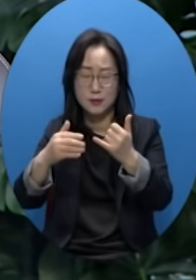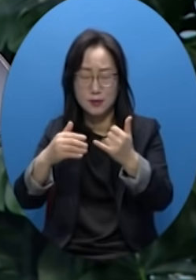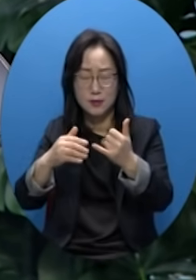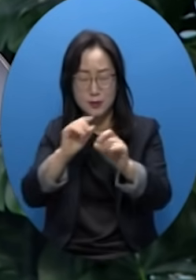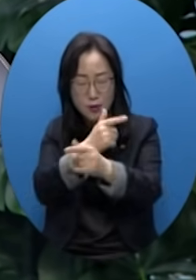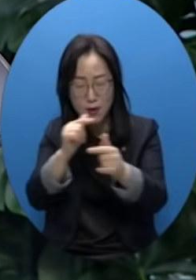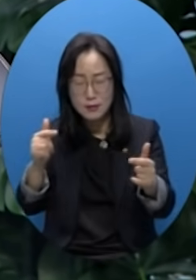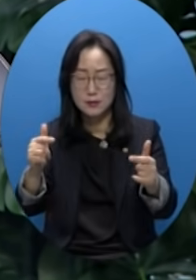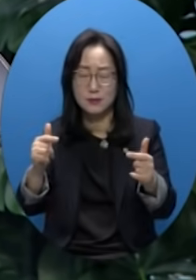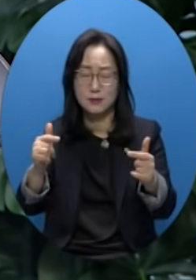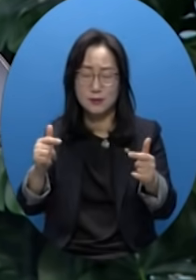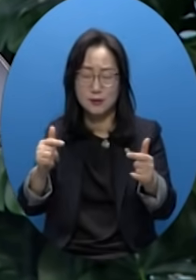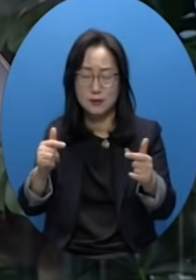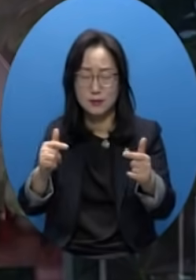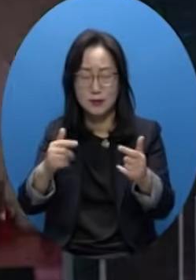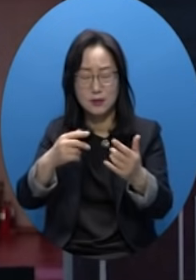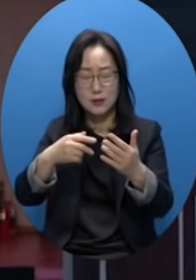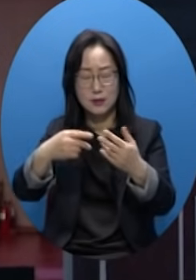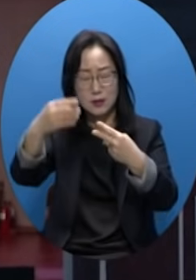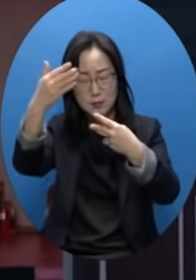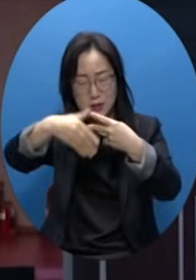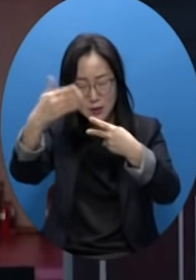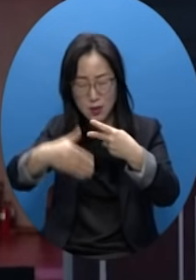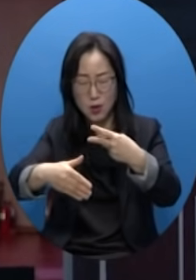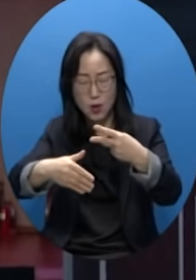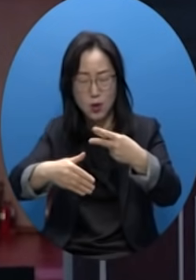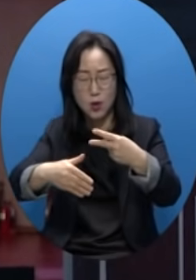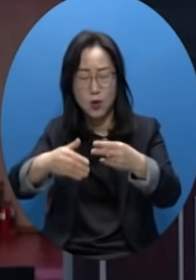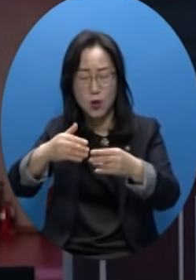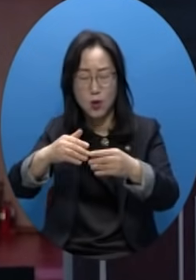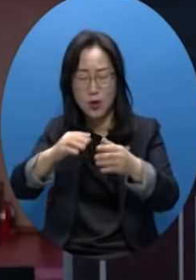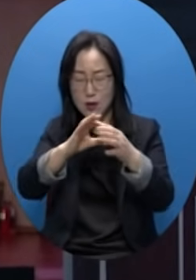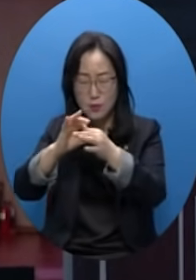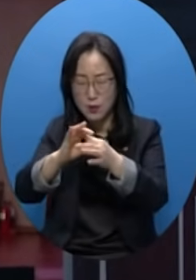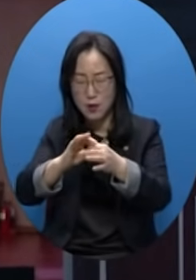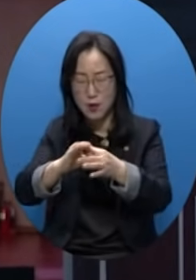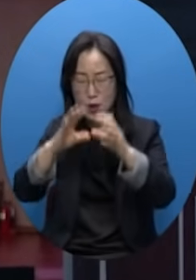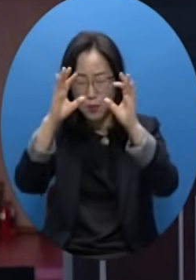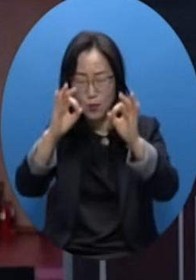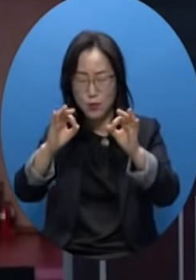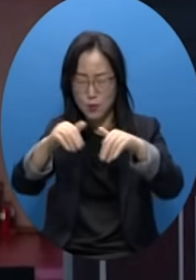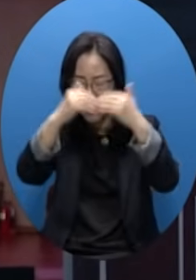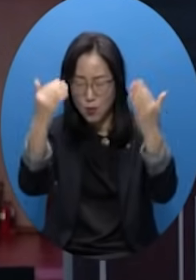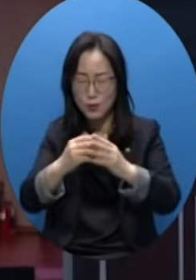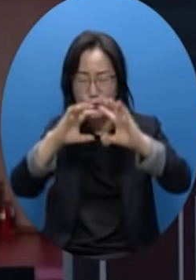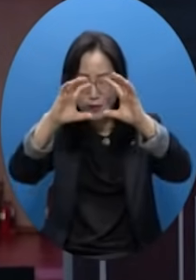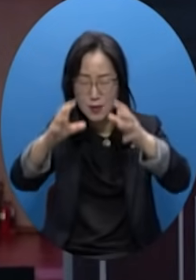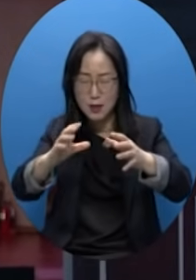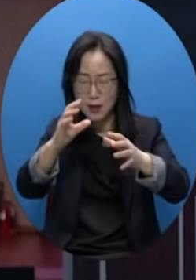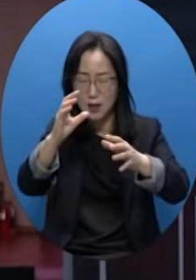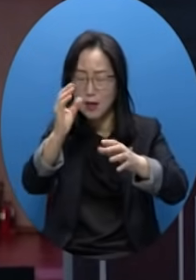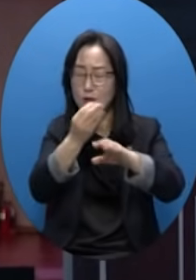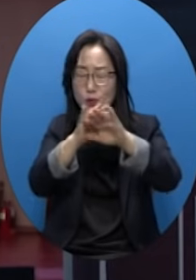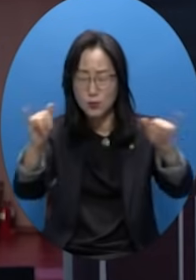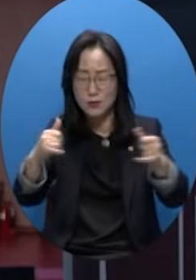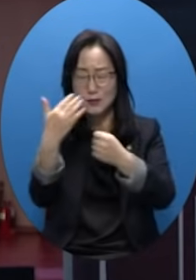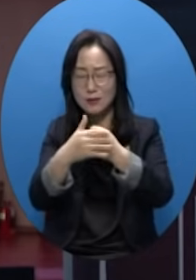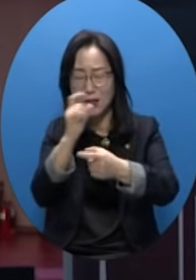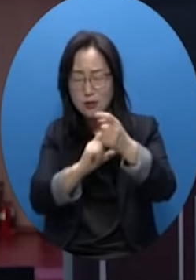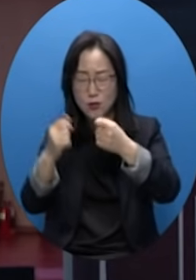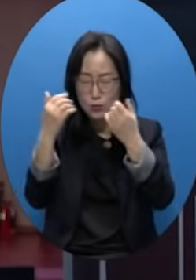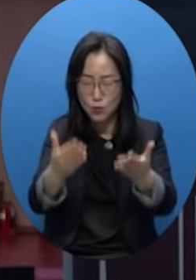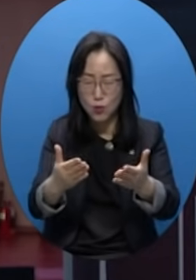여러가지 미디어를 통해 전 세계 3기 일들을 모두 손 들에게 은 을 더해 주시고 또 주위에 제례 나와